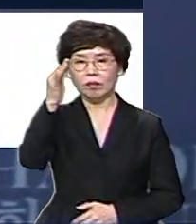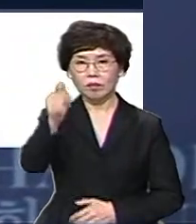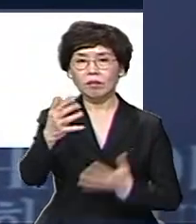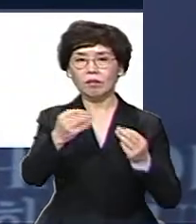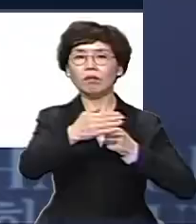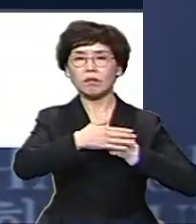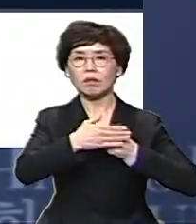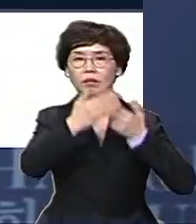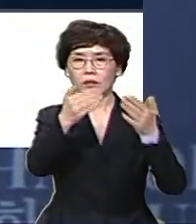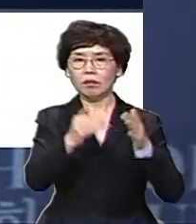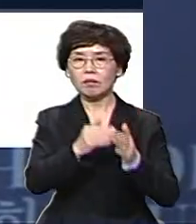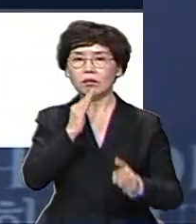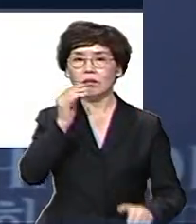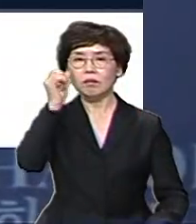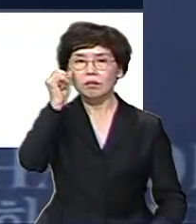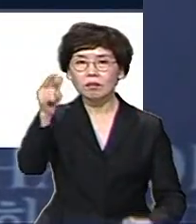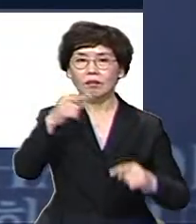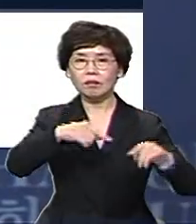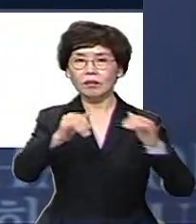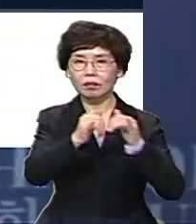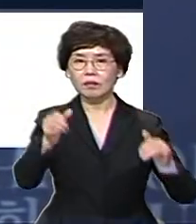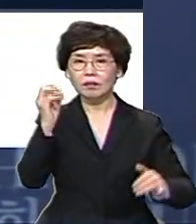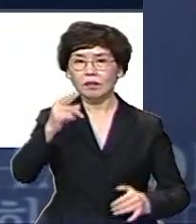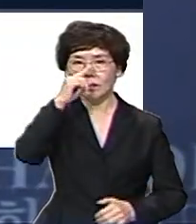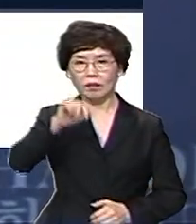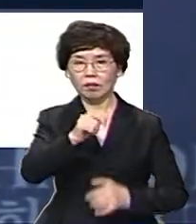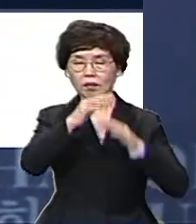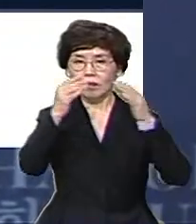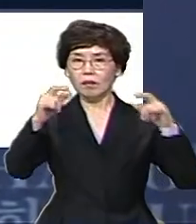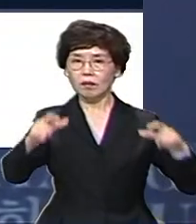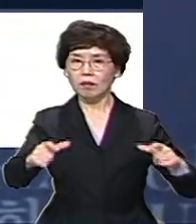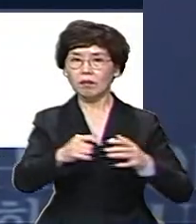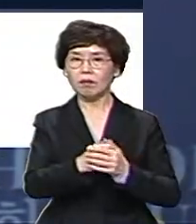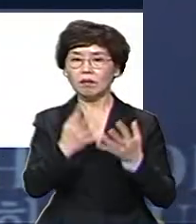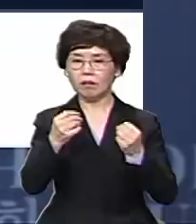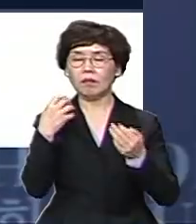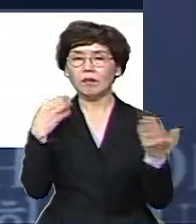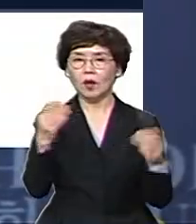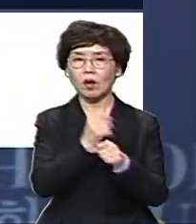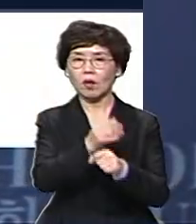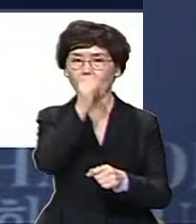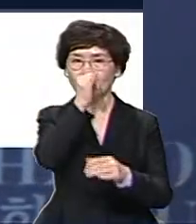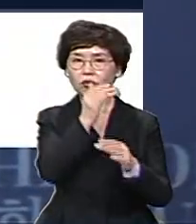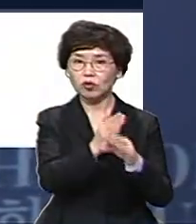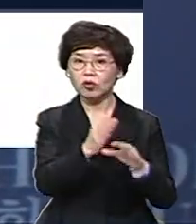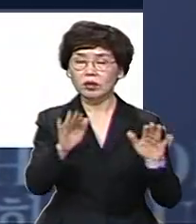북한과 관계에서 북미 관계에서 중국이 앞으로 어떤 일을 해야 한다고 생각합니까?